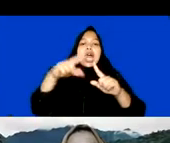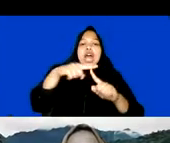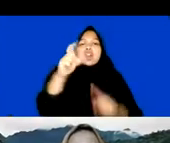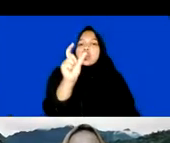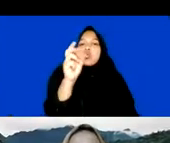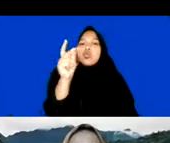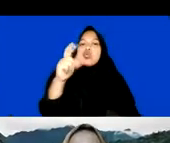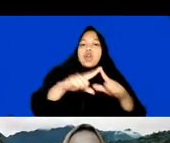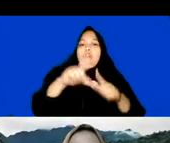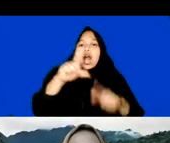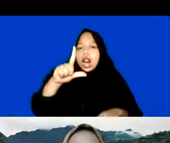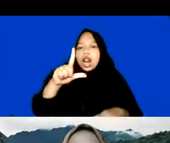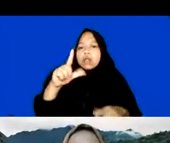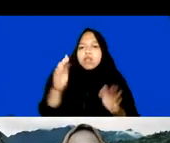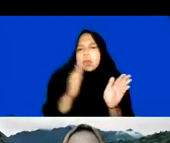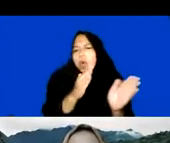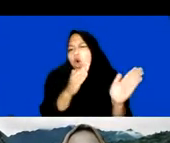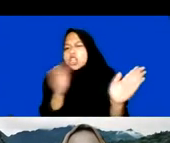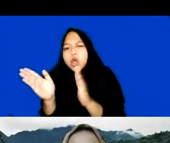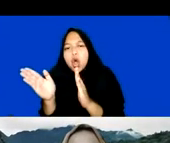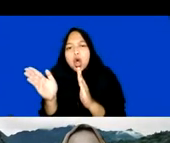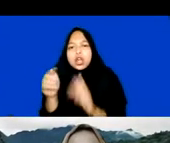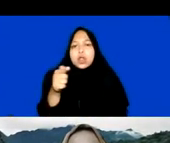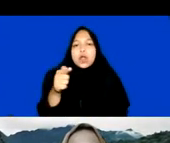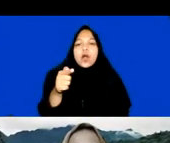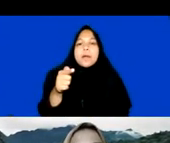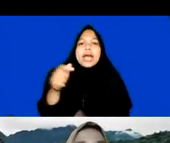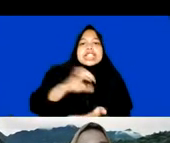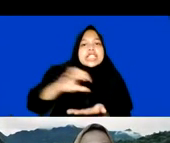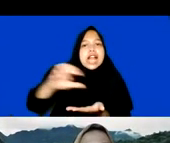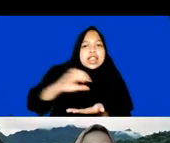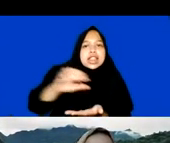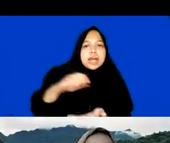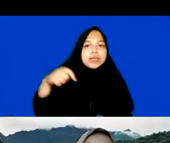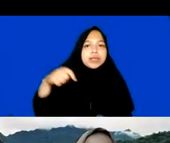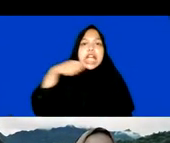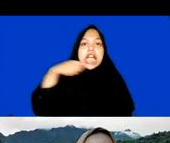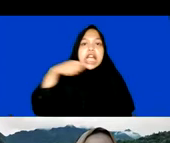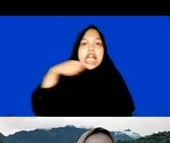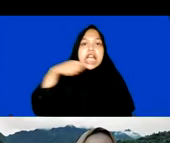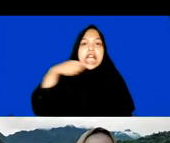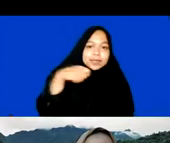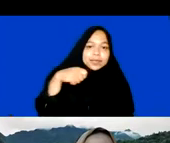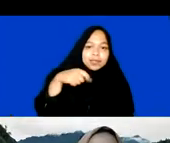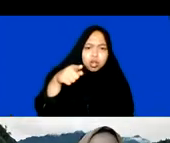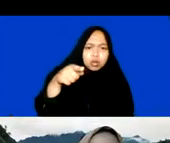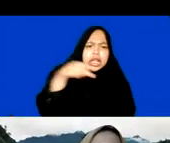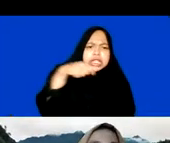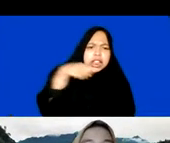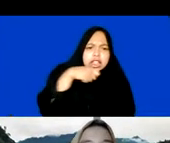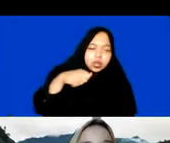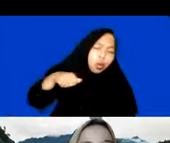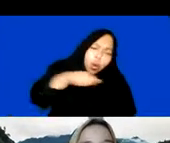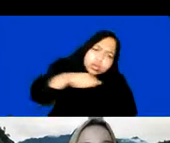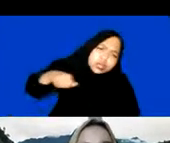pojok itu dia pakai sikat. Sikat gigi itu. Yang ini. Saya coba gosokin pakai sikat